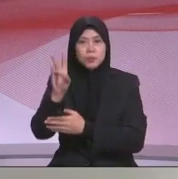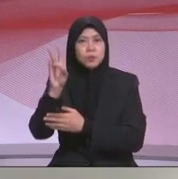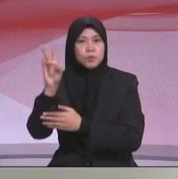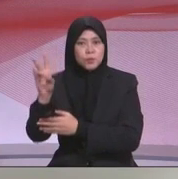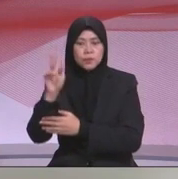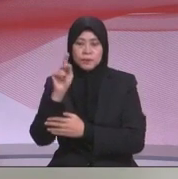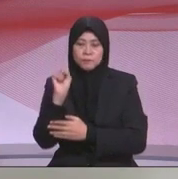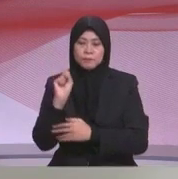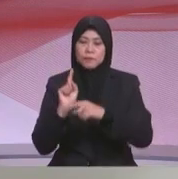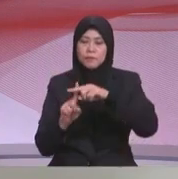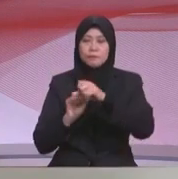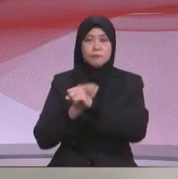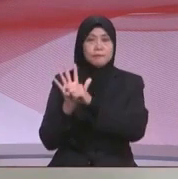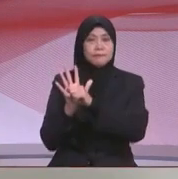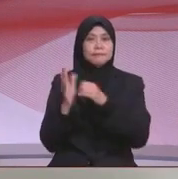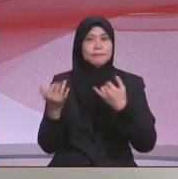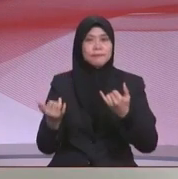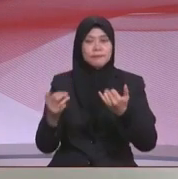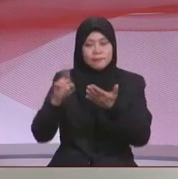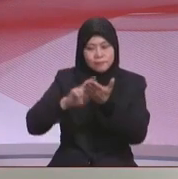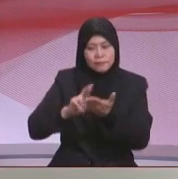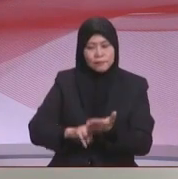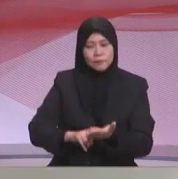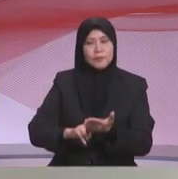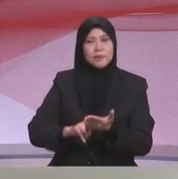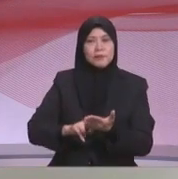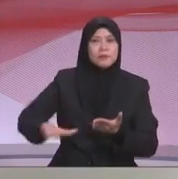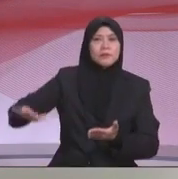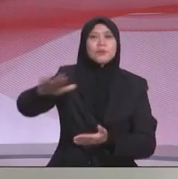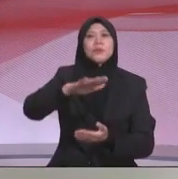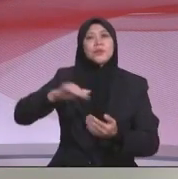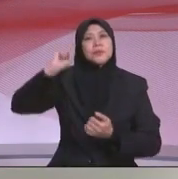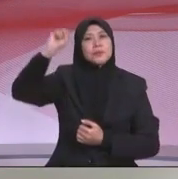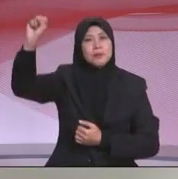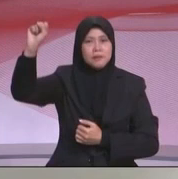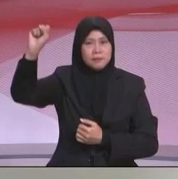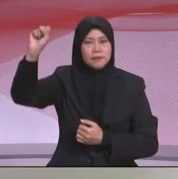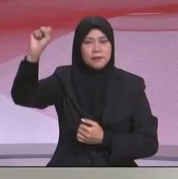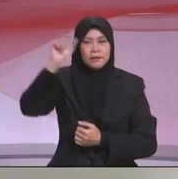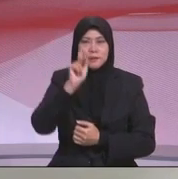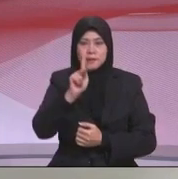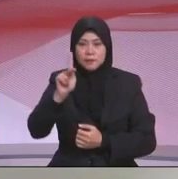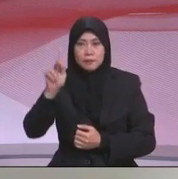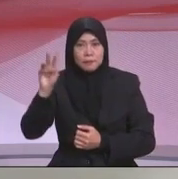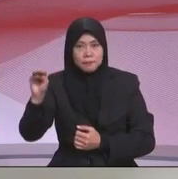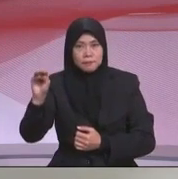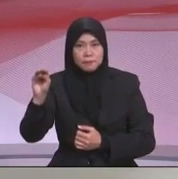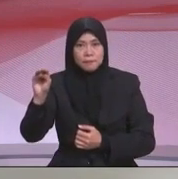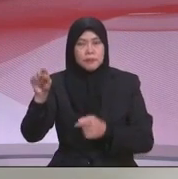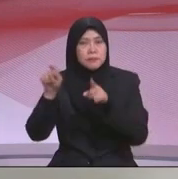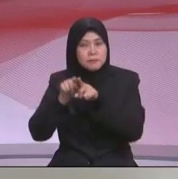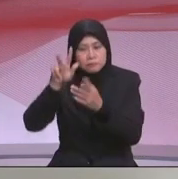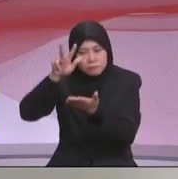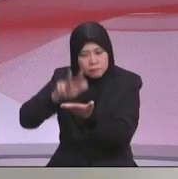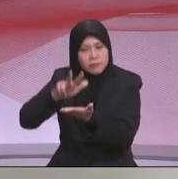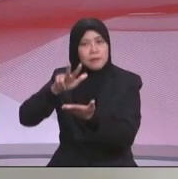29,577 kes positif COVID-19 direkodkan di seluruh negeri Sabah. KKM turut